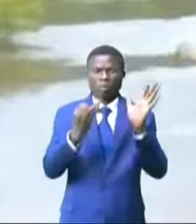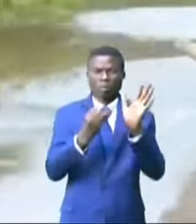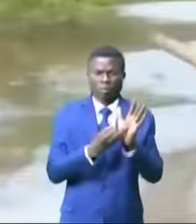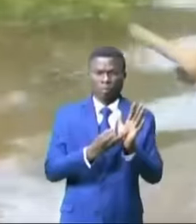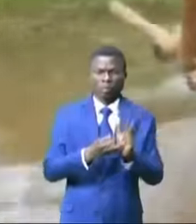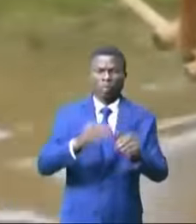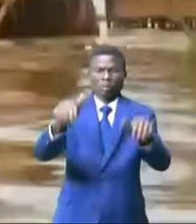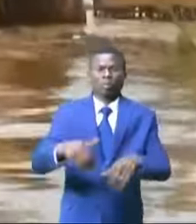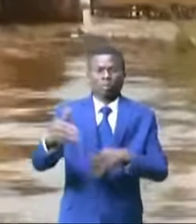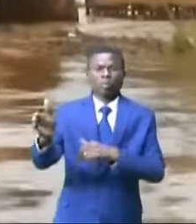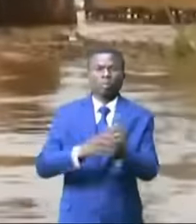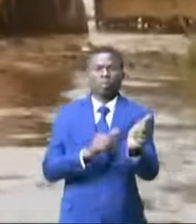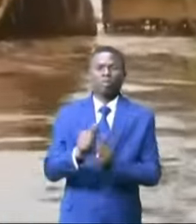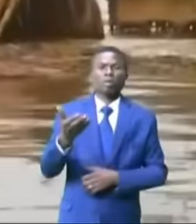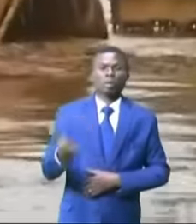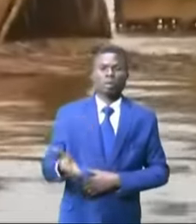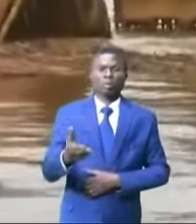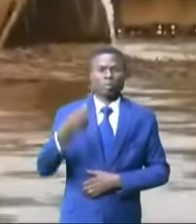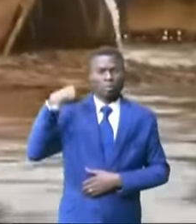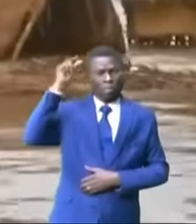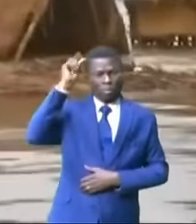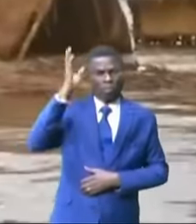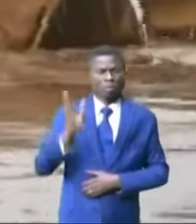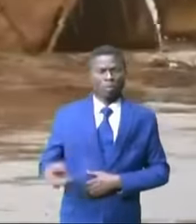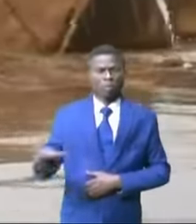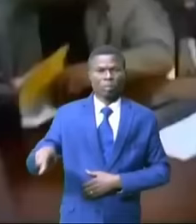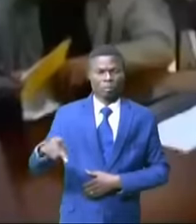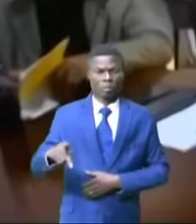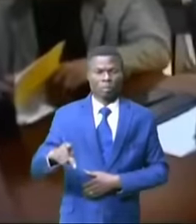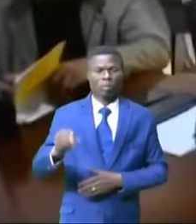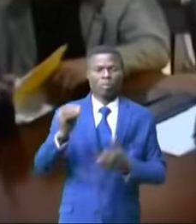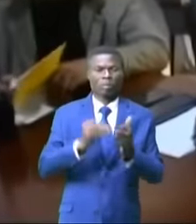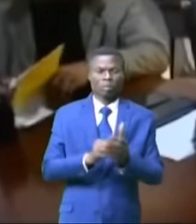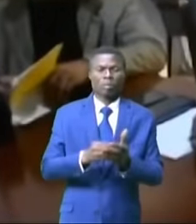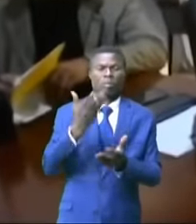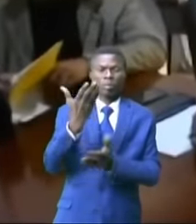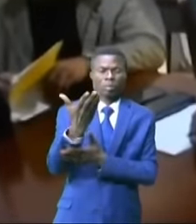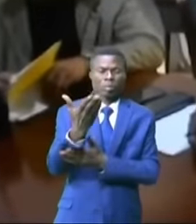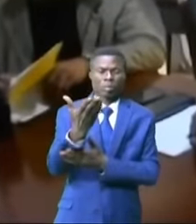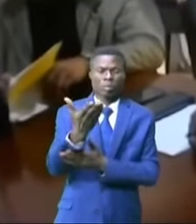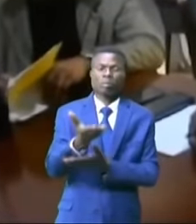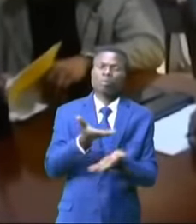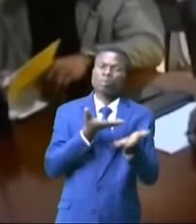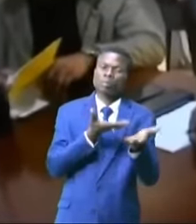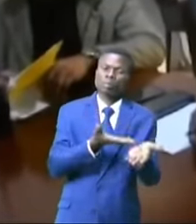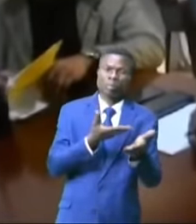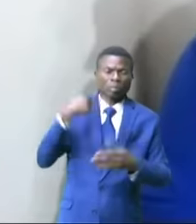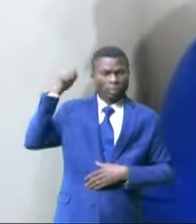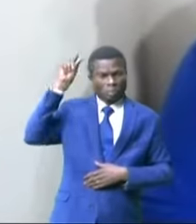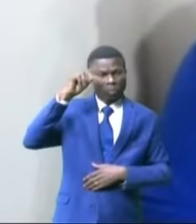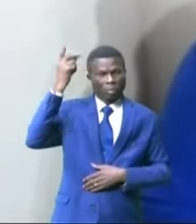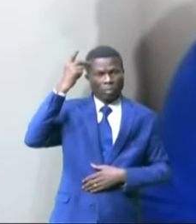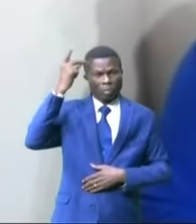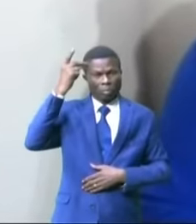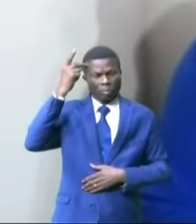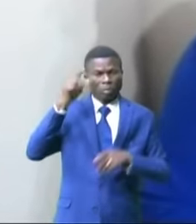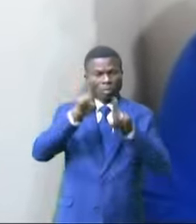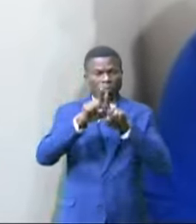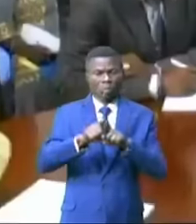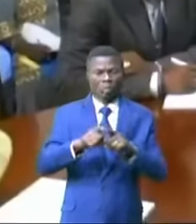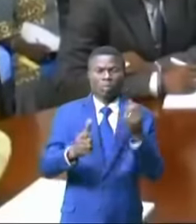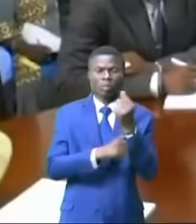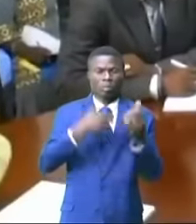champs touchés. Le gouverneur de la province a ensuite lancé un appel au gouvernement central et aux